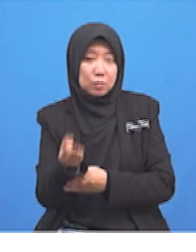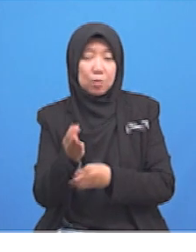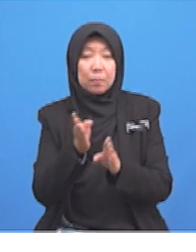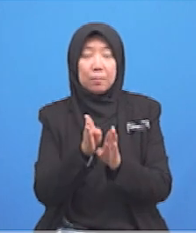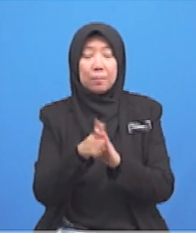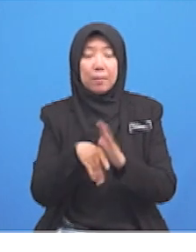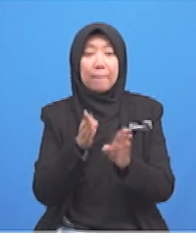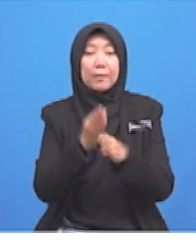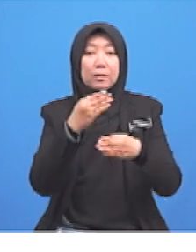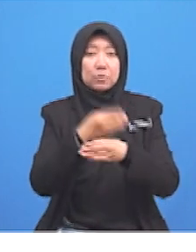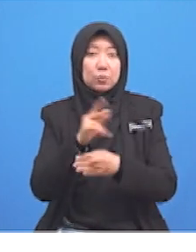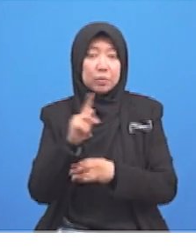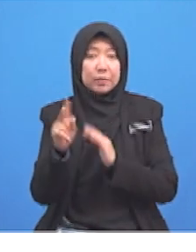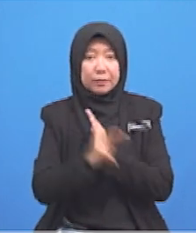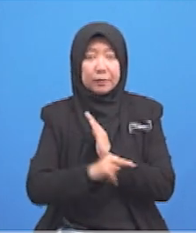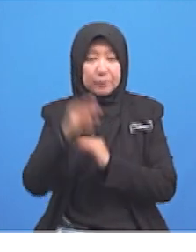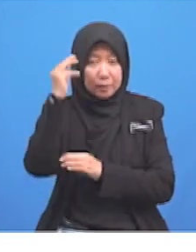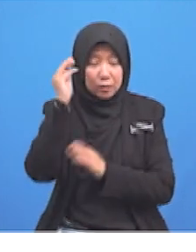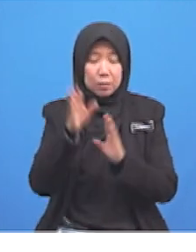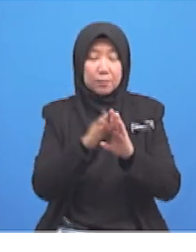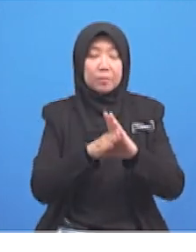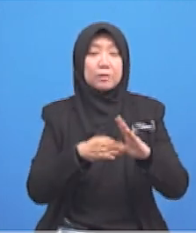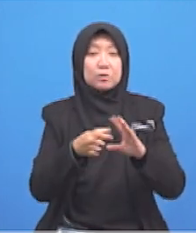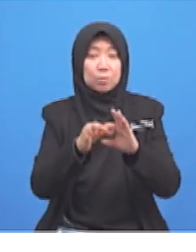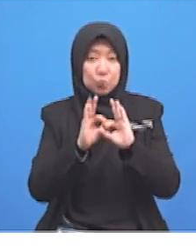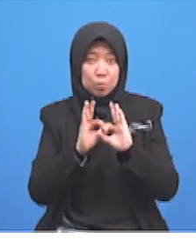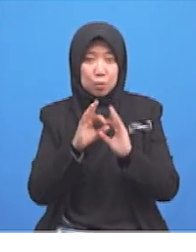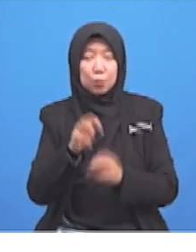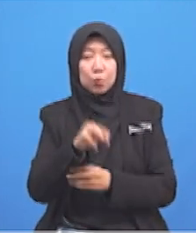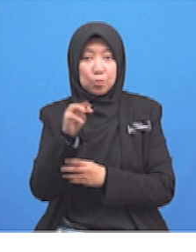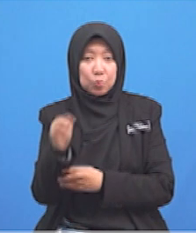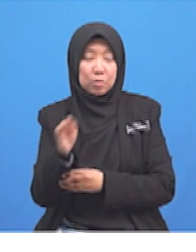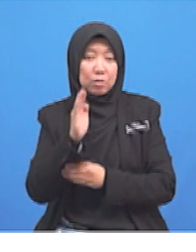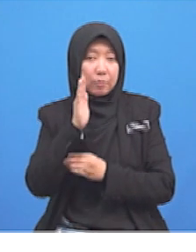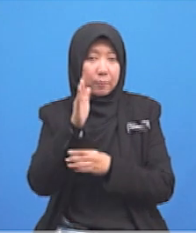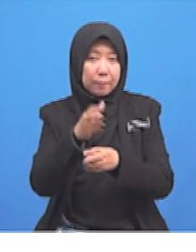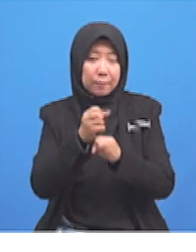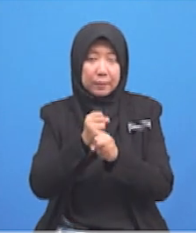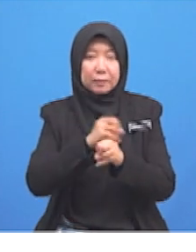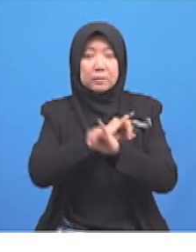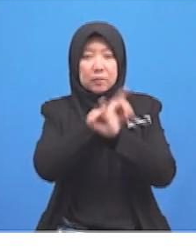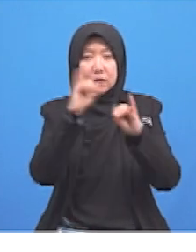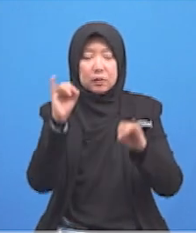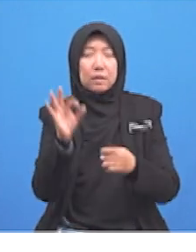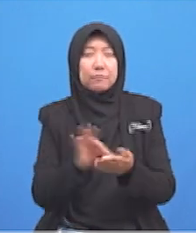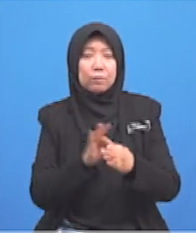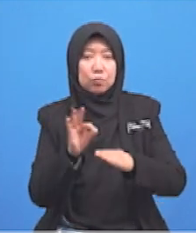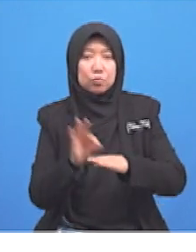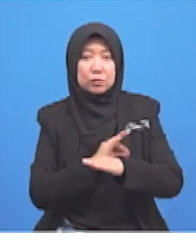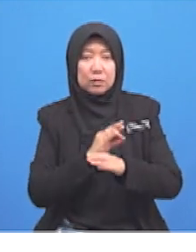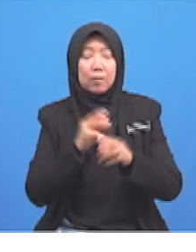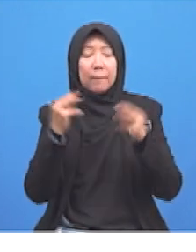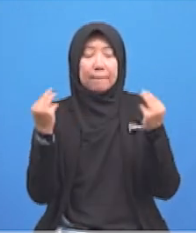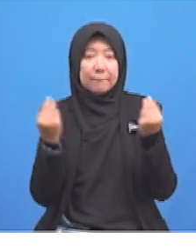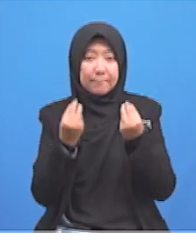pembentukan negeri-negeri Melayu Bersekutu. Murid-murid dapat menjelaskan fungsi Majlis Mesyuarat